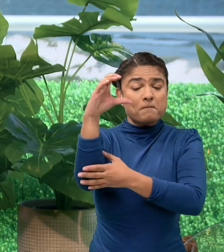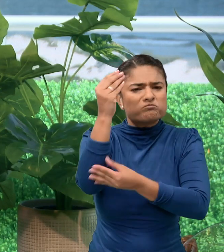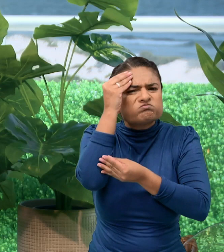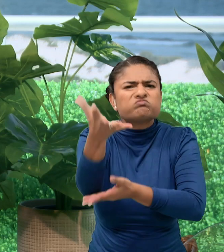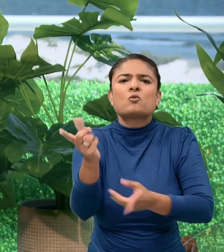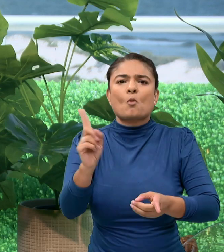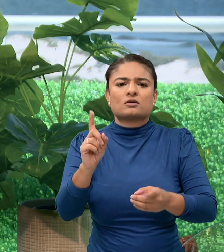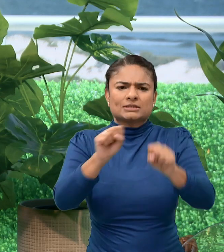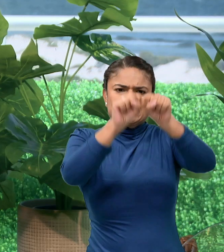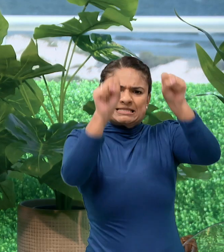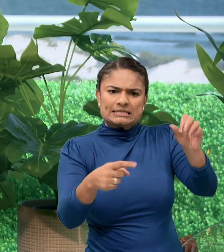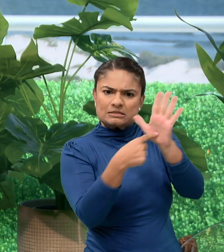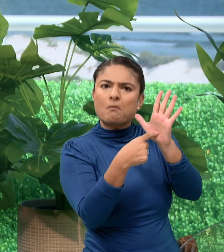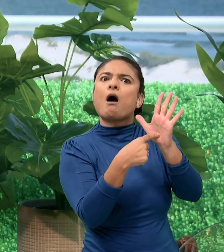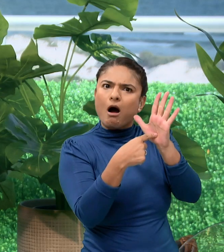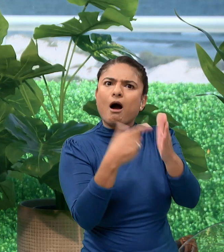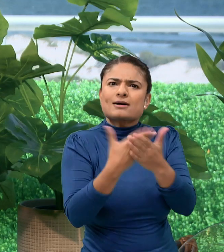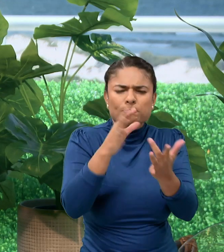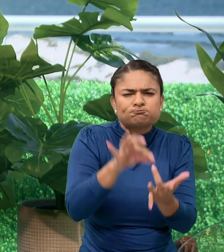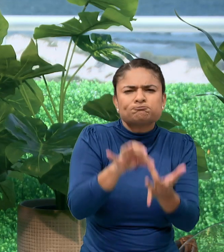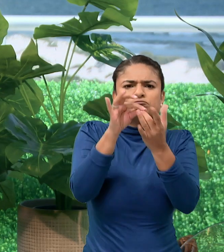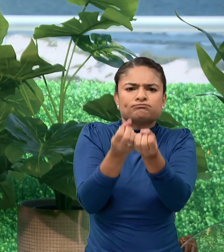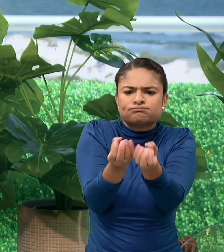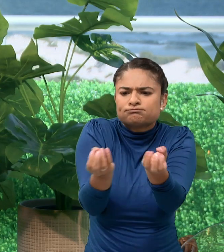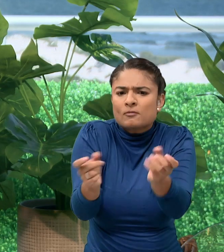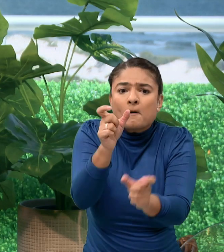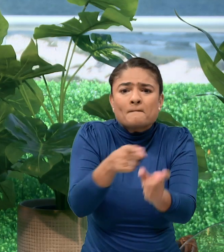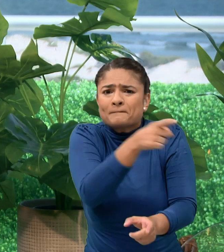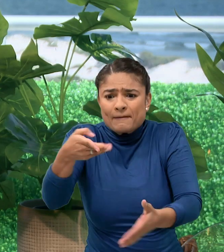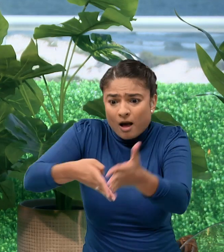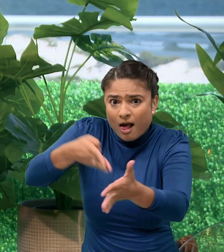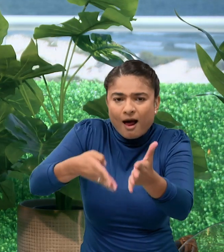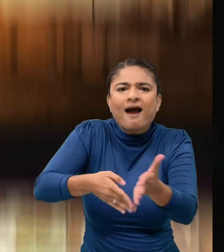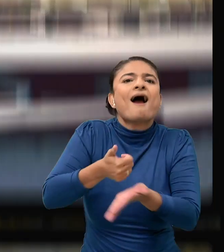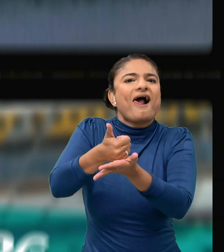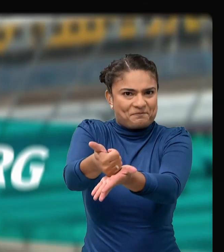bulletin die week het ons gaan kyk na 'n skema wat spesifiek voorsiening